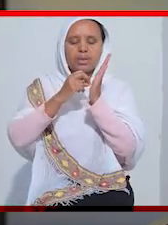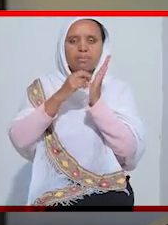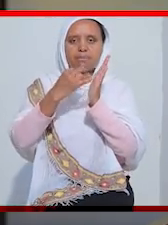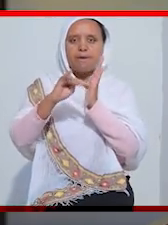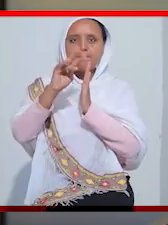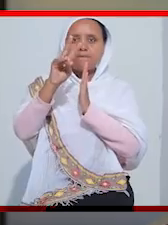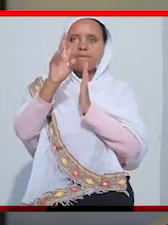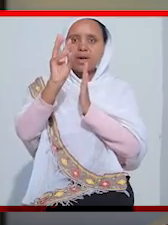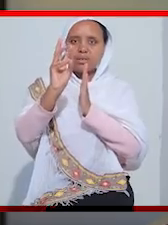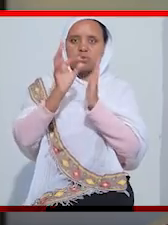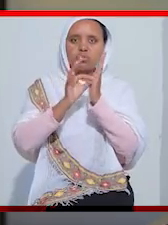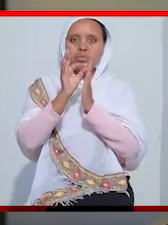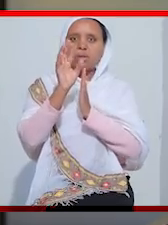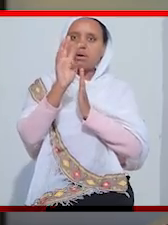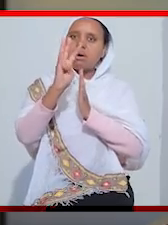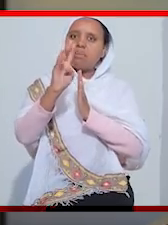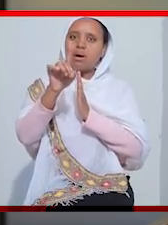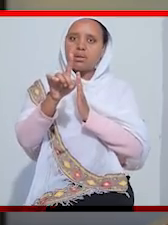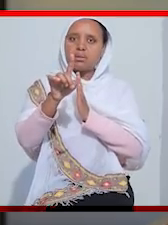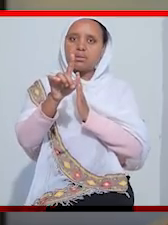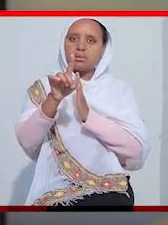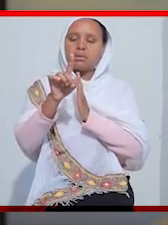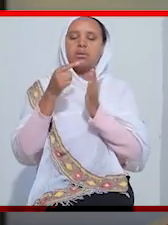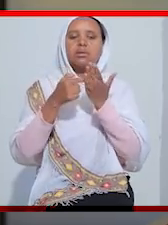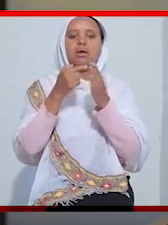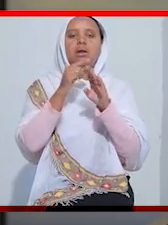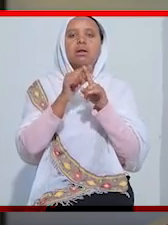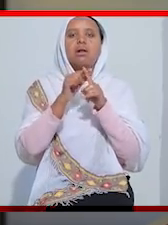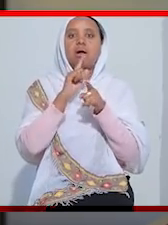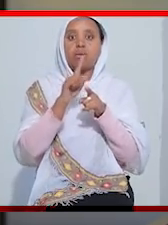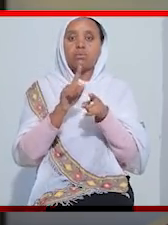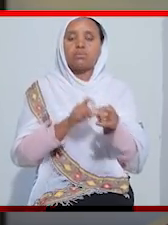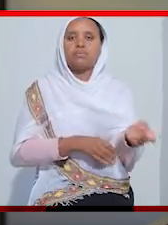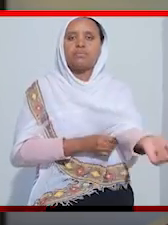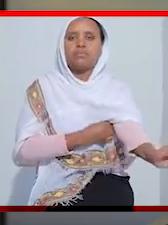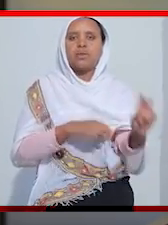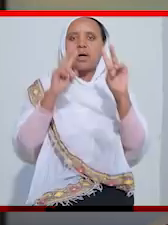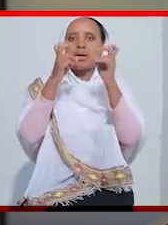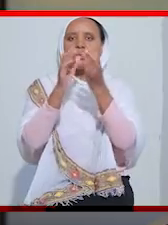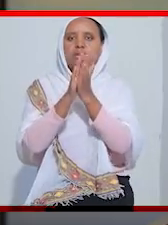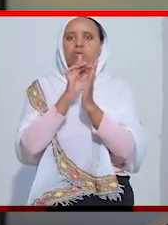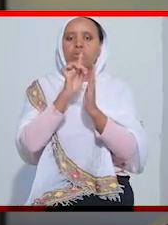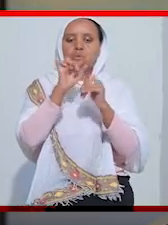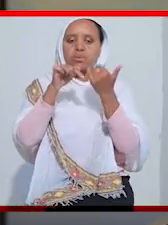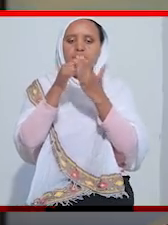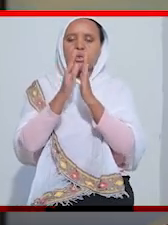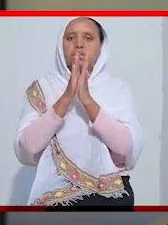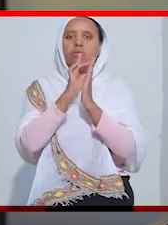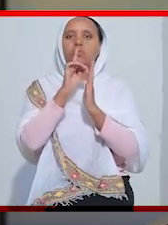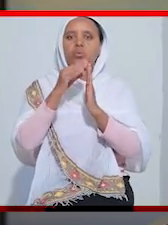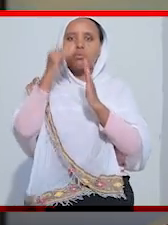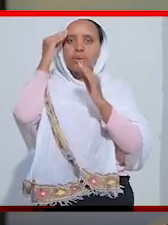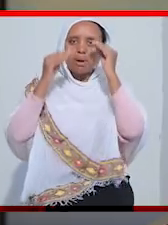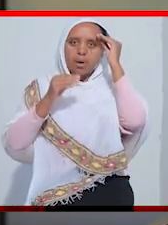ወንጌል ምዕራፍ 26 ቁጥር 41 ላይ ያለ ቃል ነው። አንቀጸ ጸሎት ነው። ስለ ጸሎት